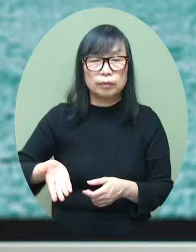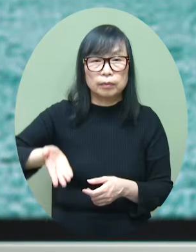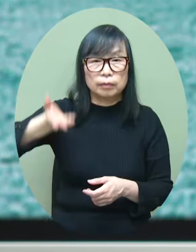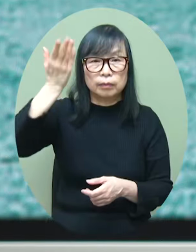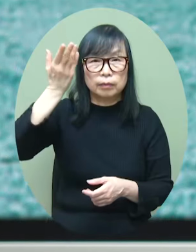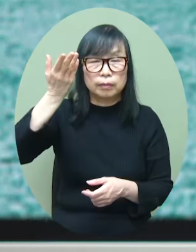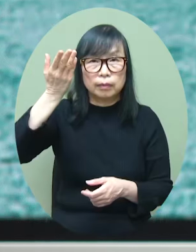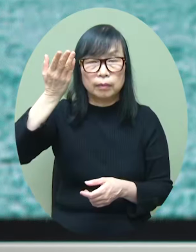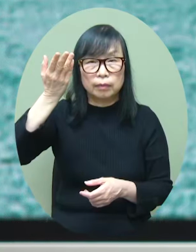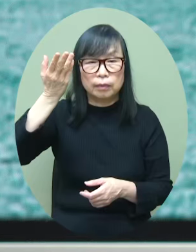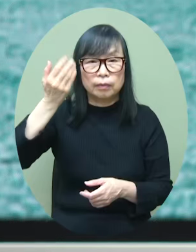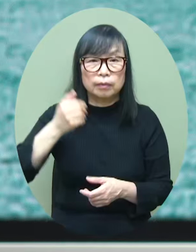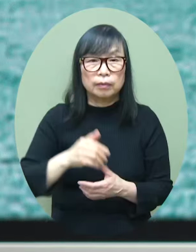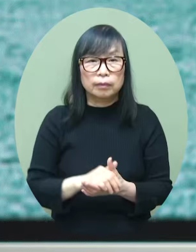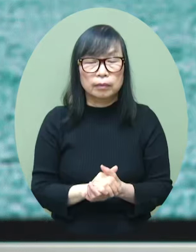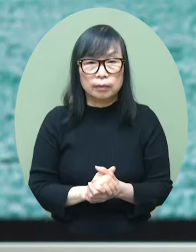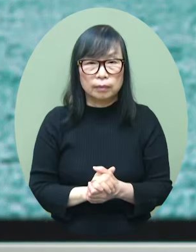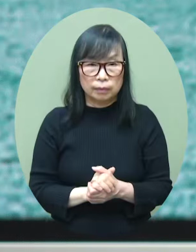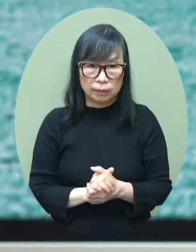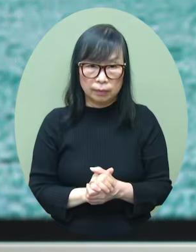就由